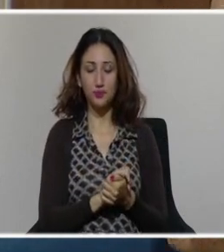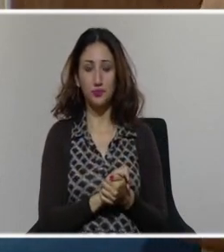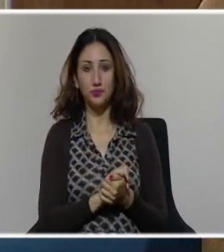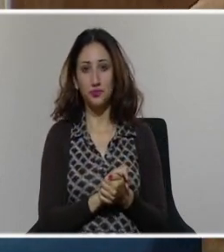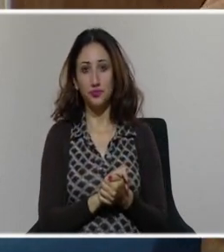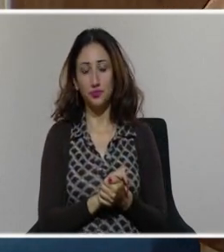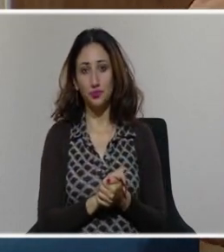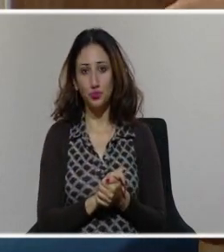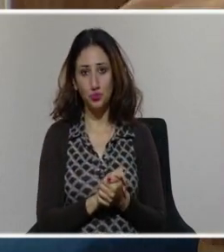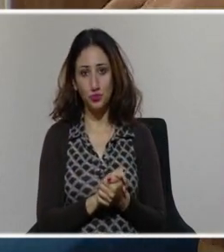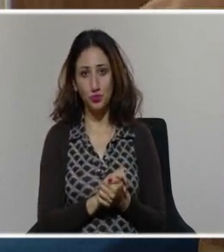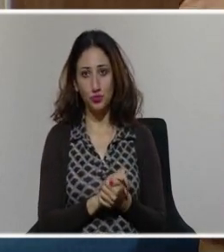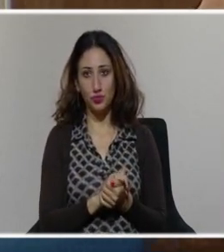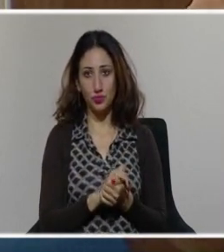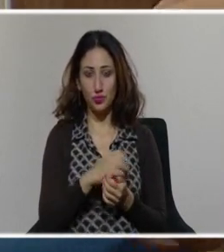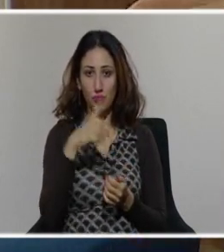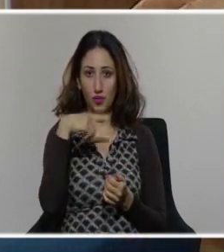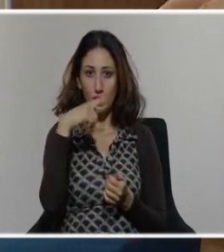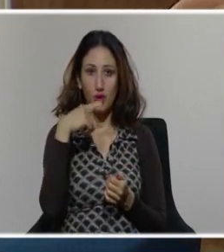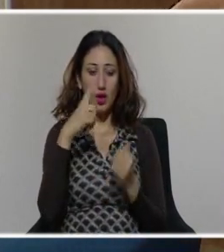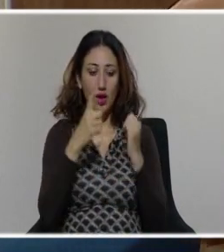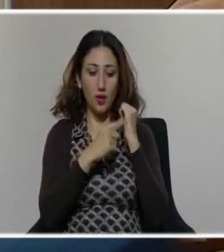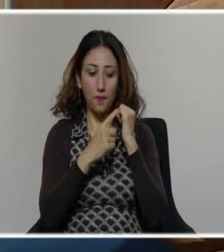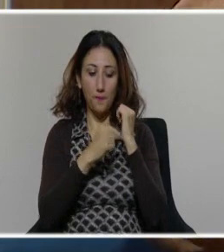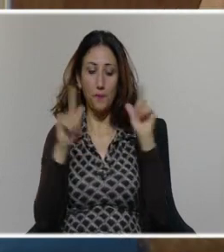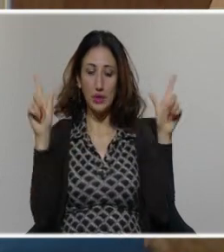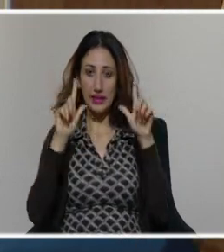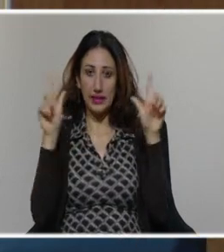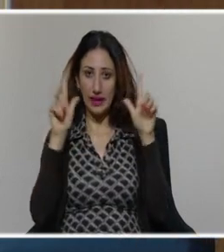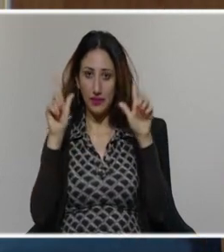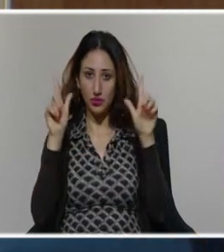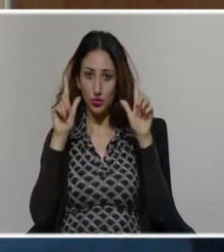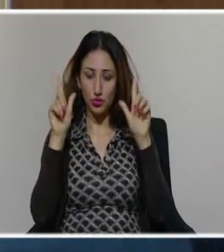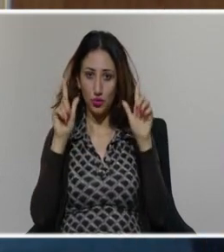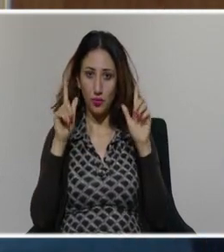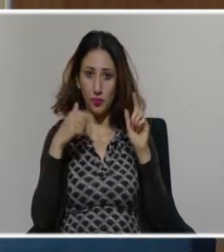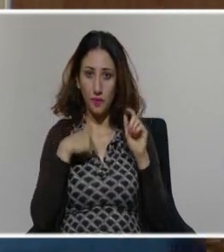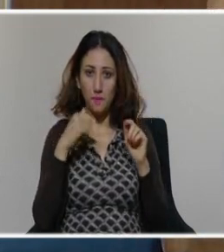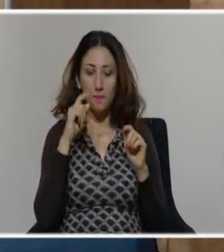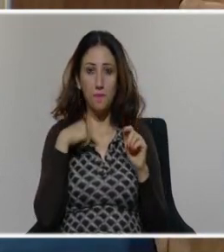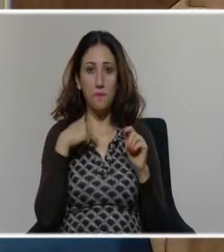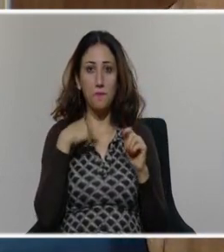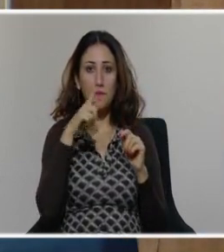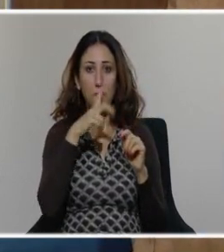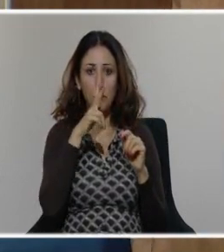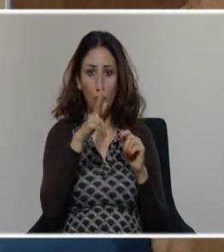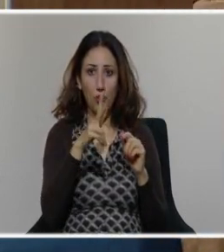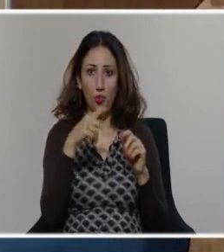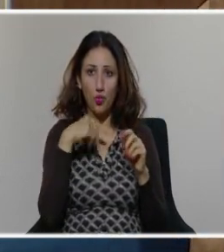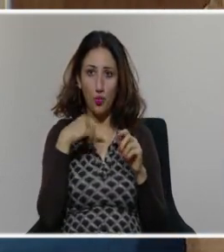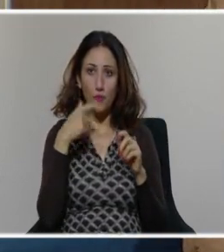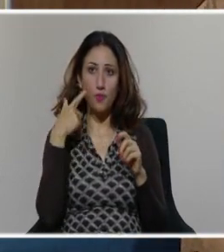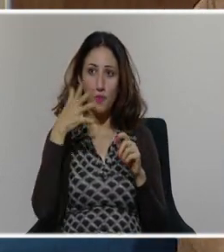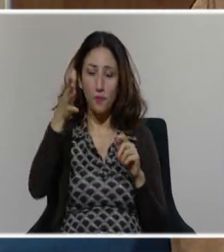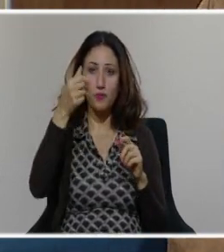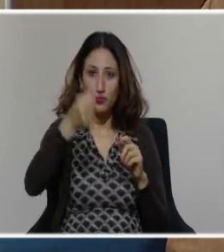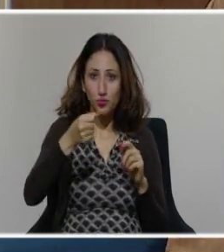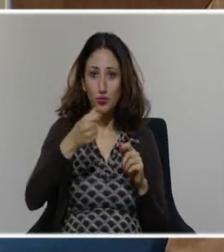فهو قال في برامج الاذاعه وفي التلفزيون وما يطلع لهم انا مش راجل طيب اتودد اليه الا رشوان